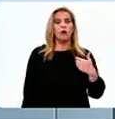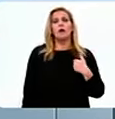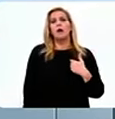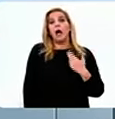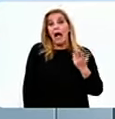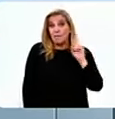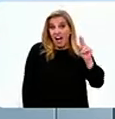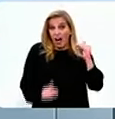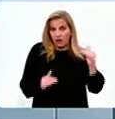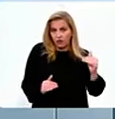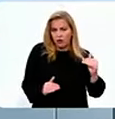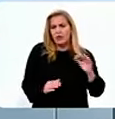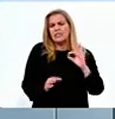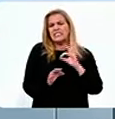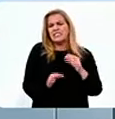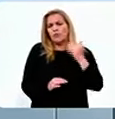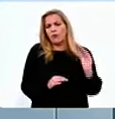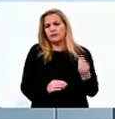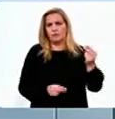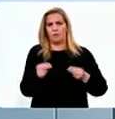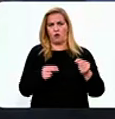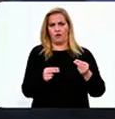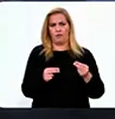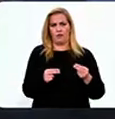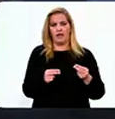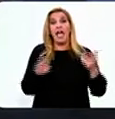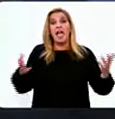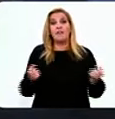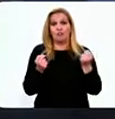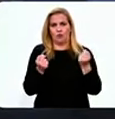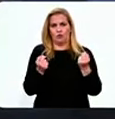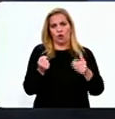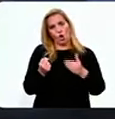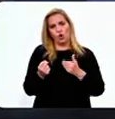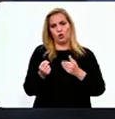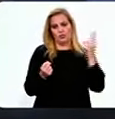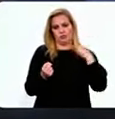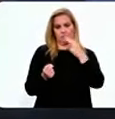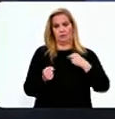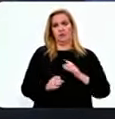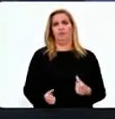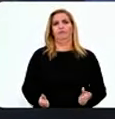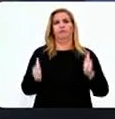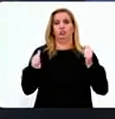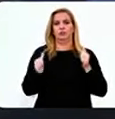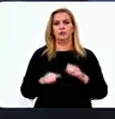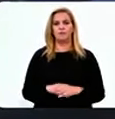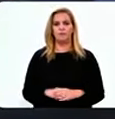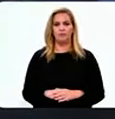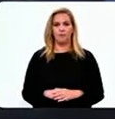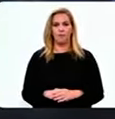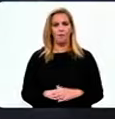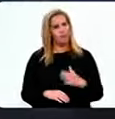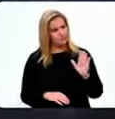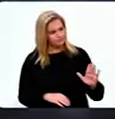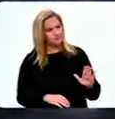άρα καλύτερα που έγινε την ώρα που επειδή έγινε. Επειδή γνωριζόμαστε αρκετά χρόνια, όμως, εγώ μπορώ να σου μιλήσω και λίγο πιο. Να μείνουμε στην ουσία όμως. Ναι, όχι, είναι ουσία. Μπορώ να σου μιλήσω γιατί